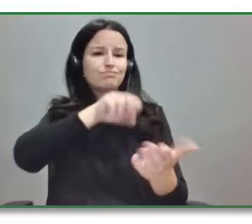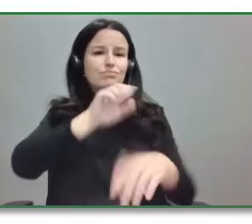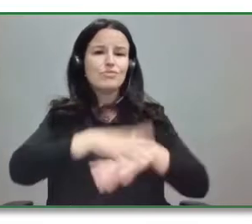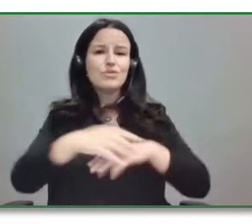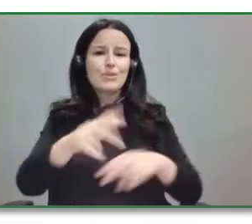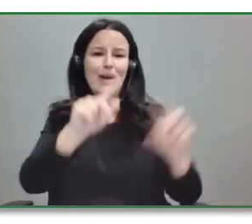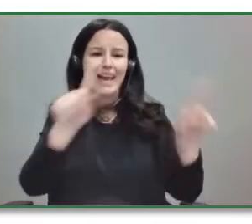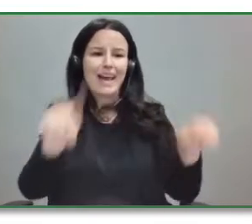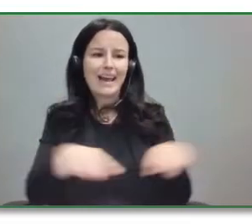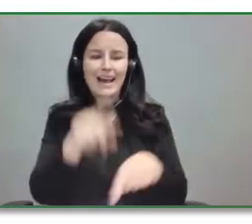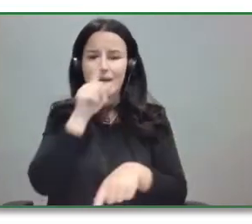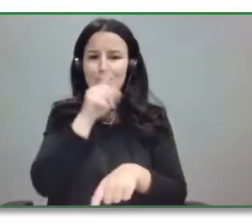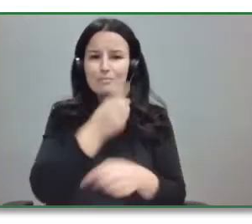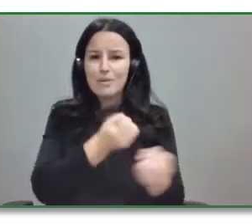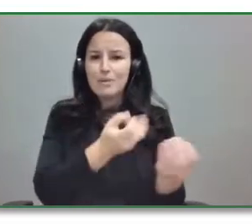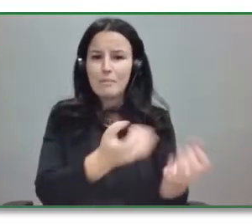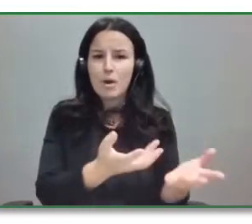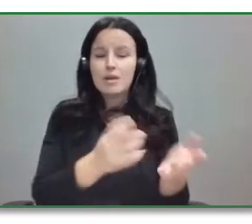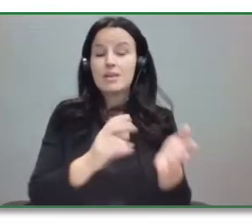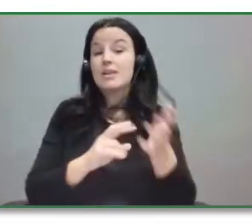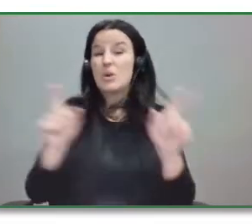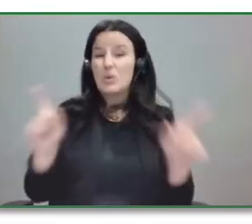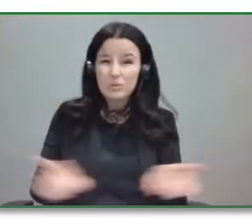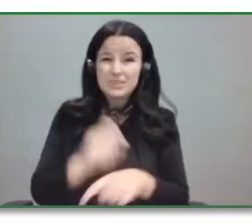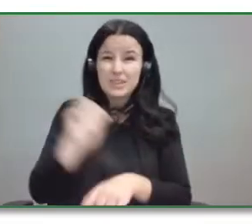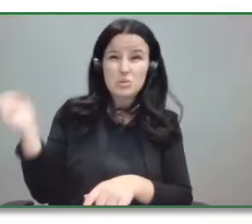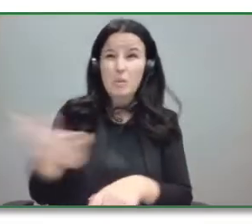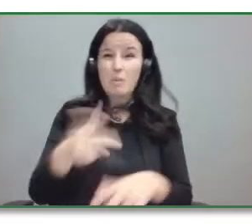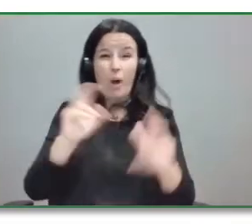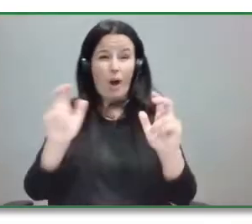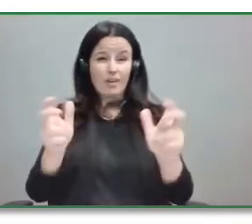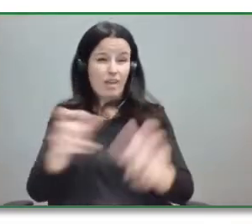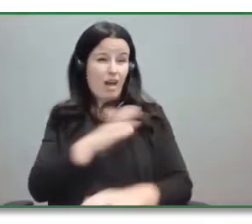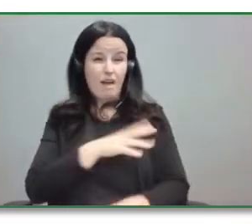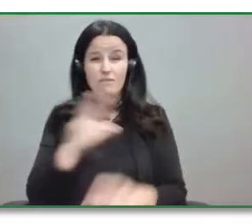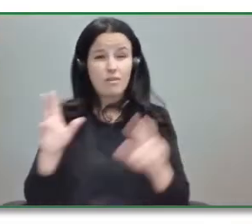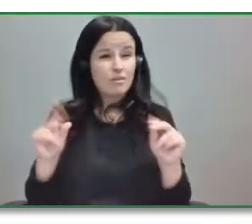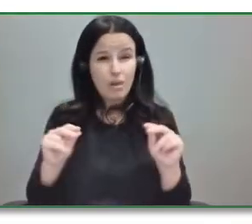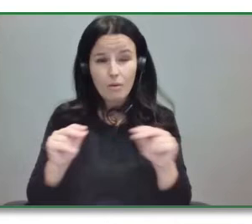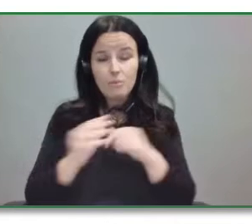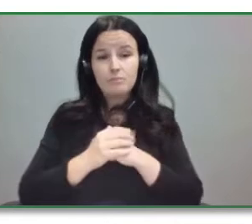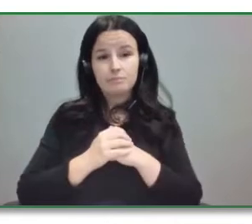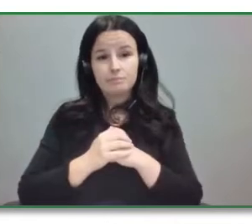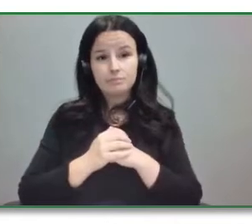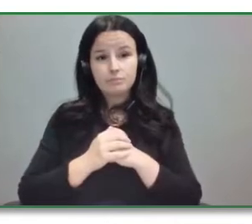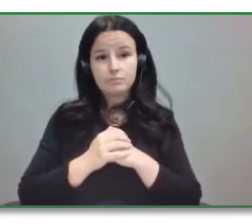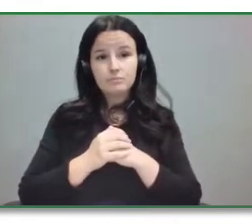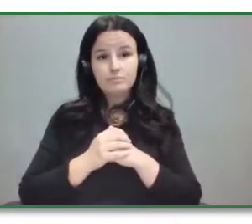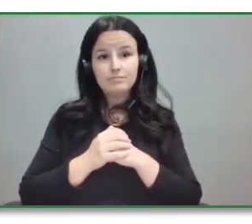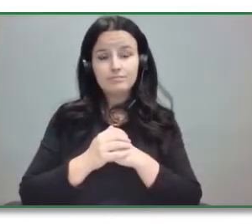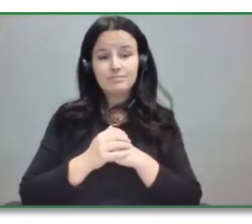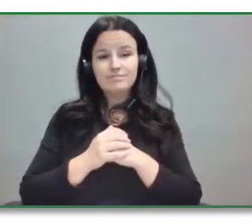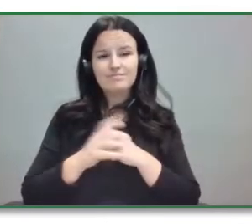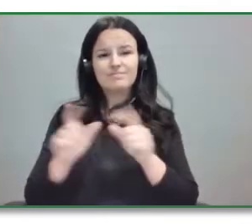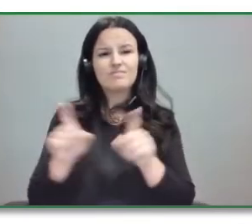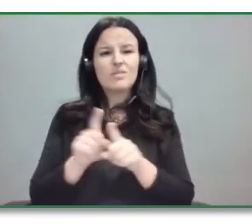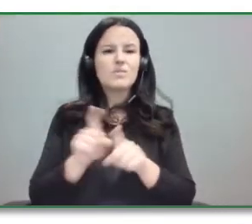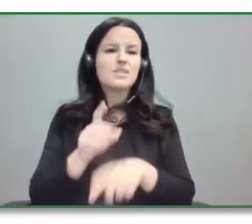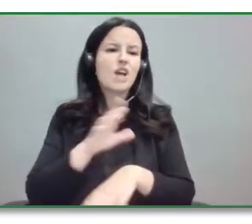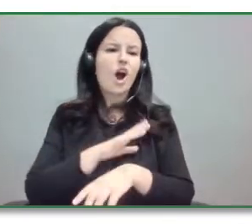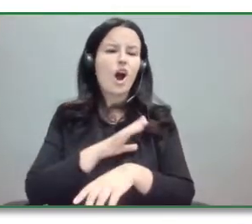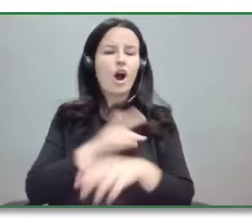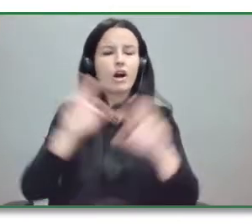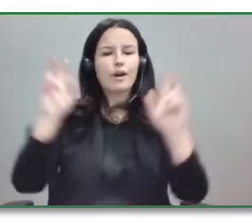outre, tout le monde n'a pas accès à un ordinateur. Et puis, il y a aussi l'exclusion historique. Vous savez,